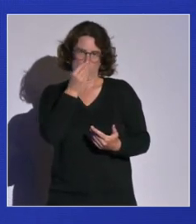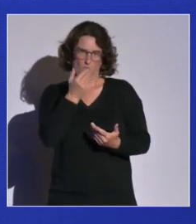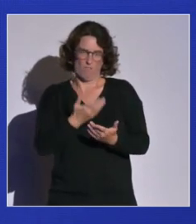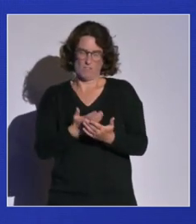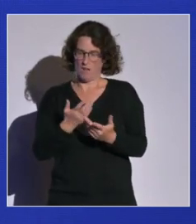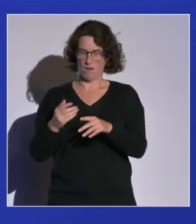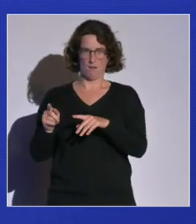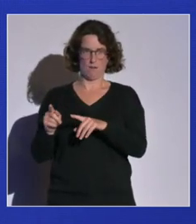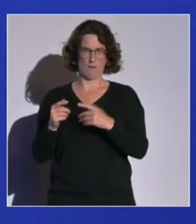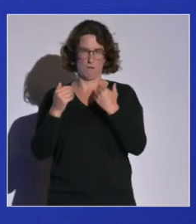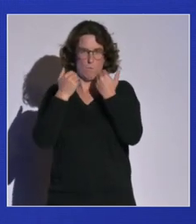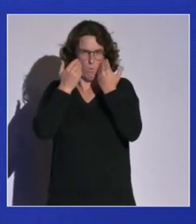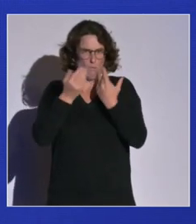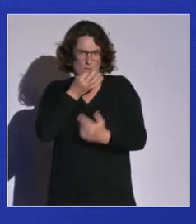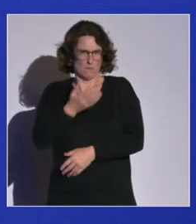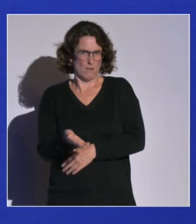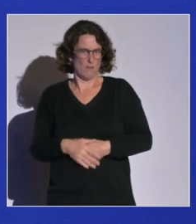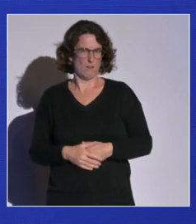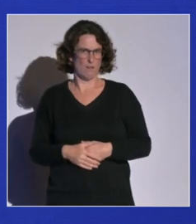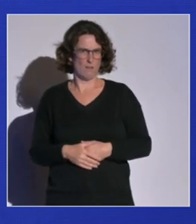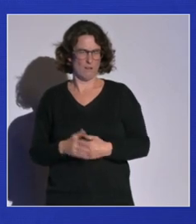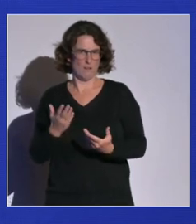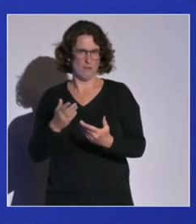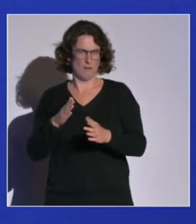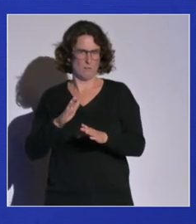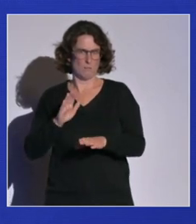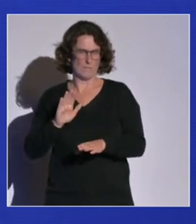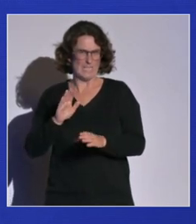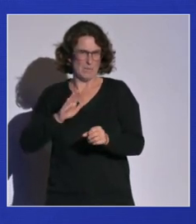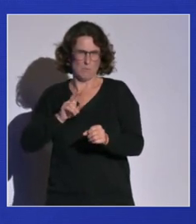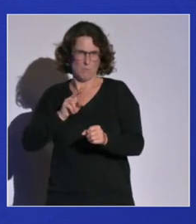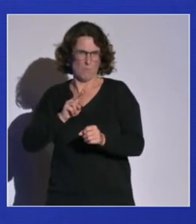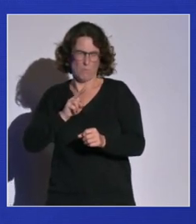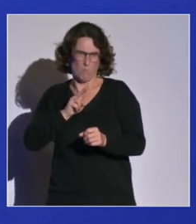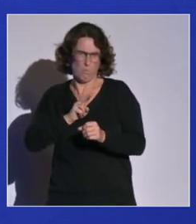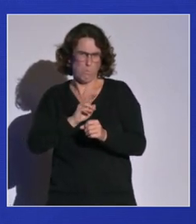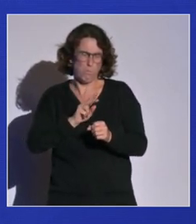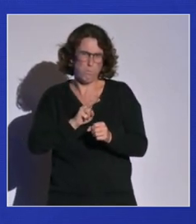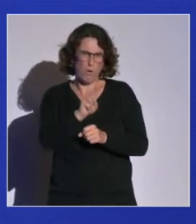offense, comme quelque chose d'insultant. Et,